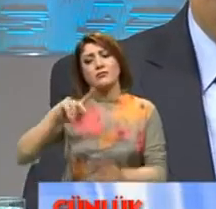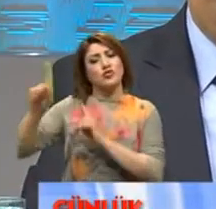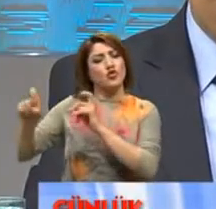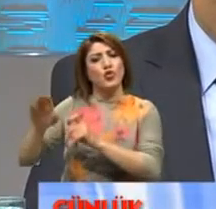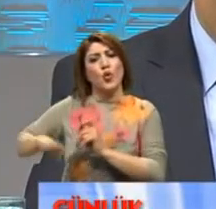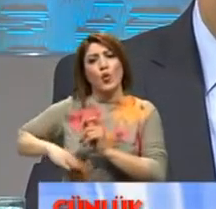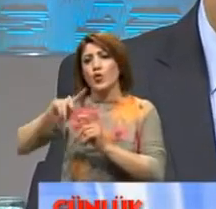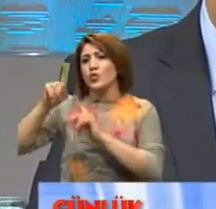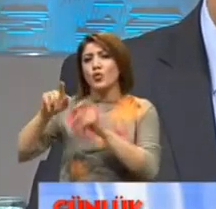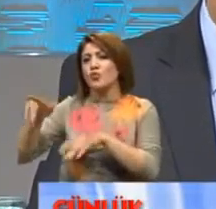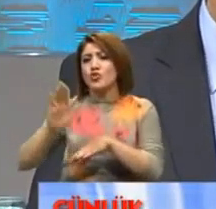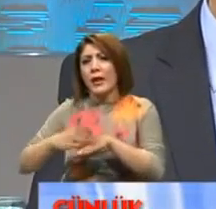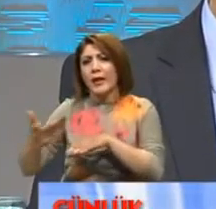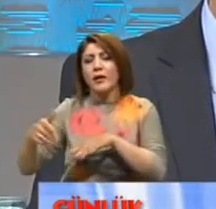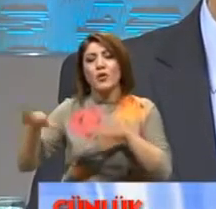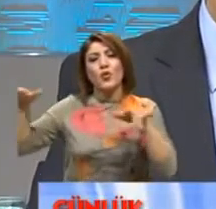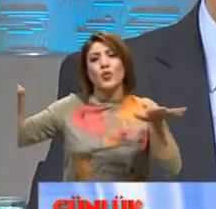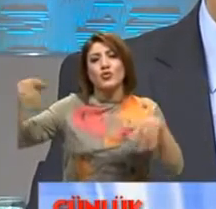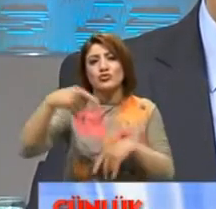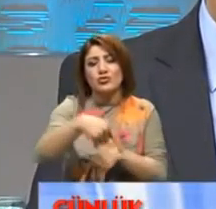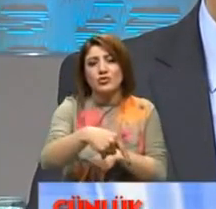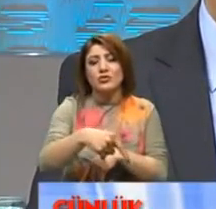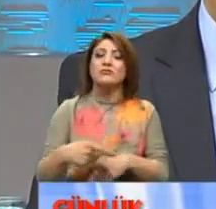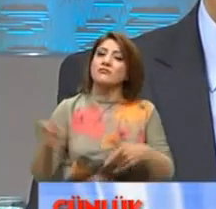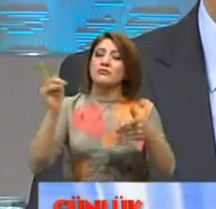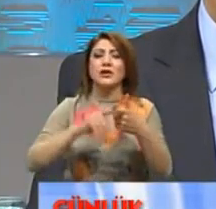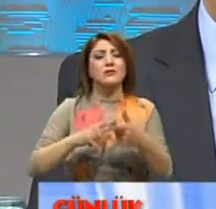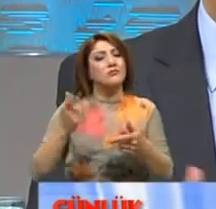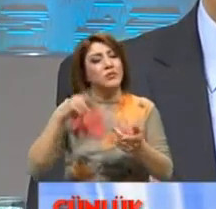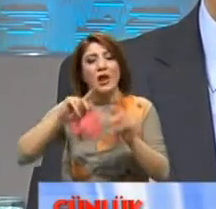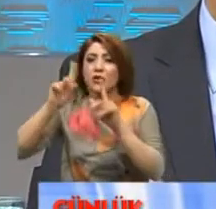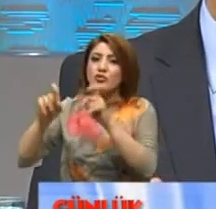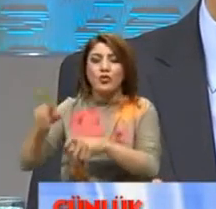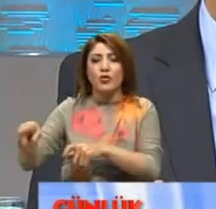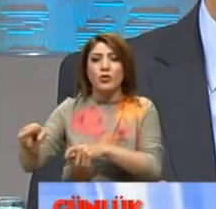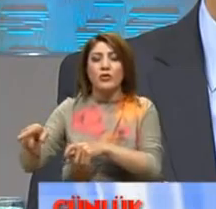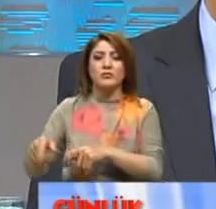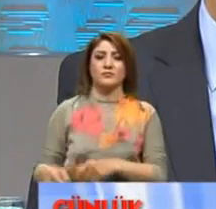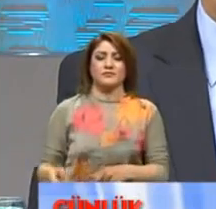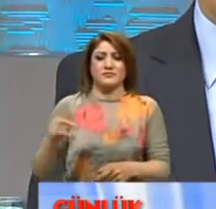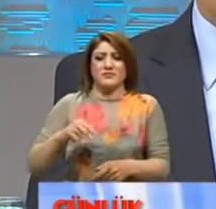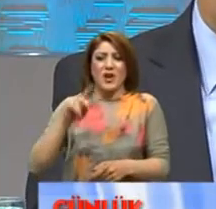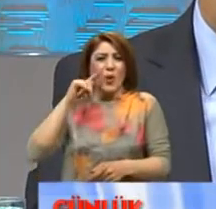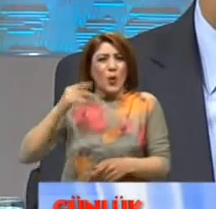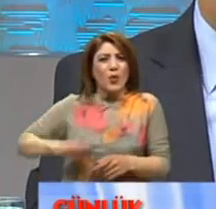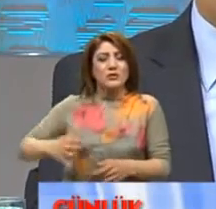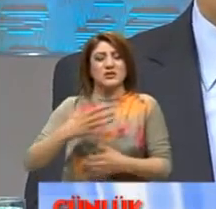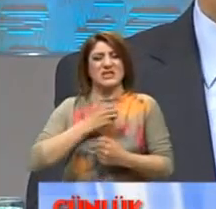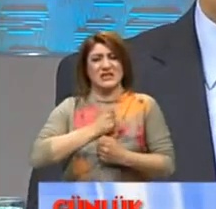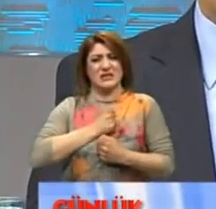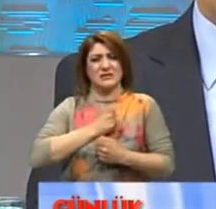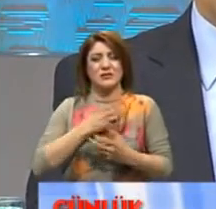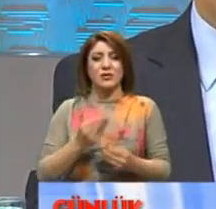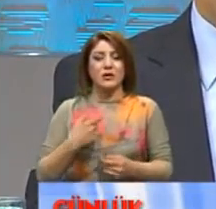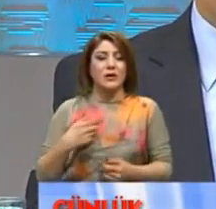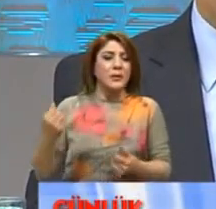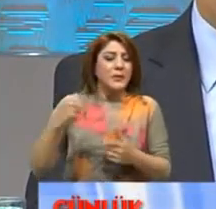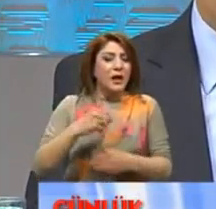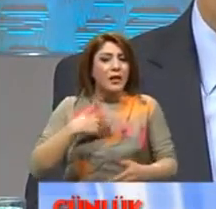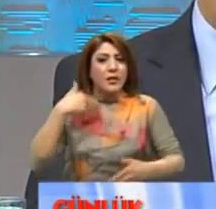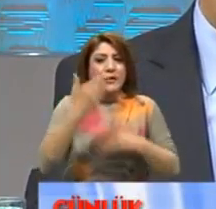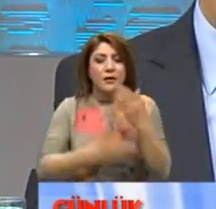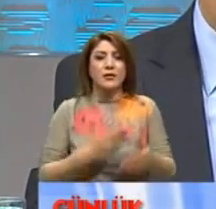soruyor. Diyor ki bu ne diyor, kuş geliyor. Serçe diyor. İkinci, üçüncü defa sorunca çocuk patlıyor. Sıkılıyor değil mi? Baba diyor ya diyor nasıl anlatırsın beni